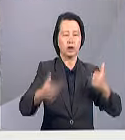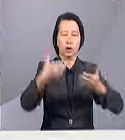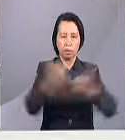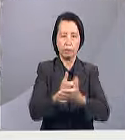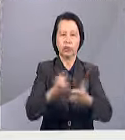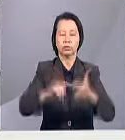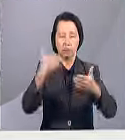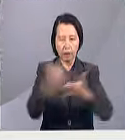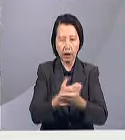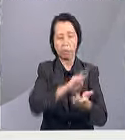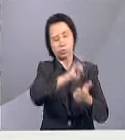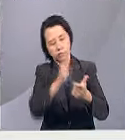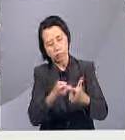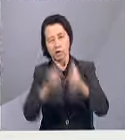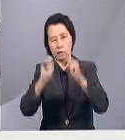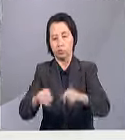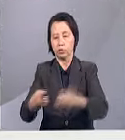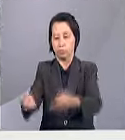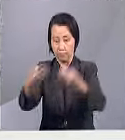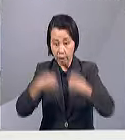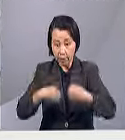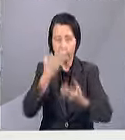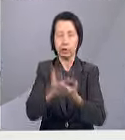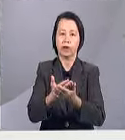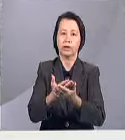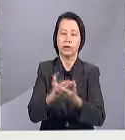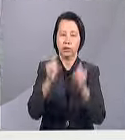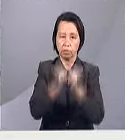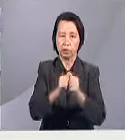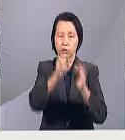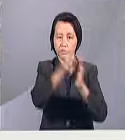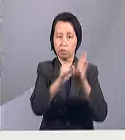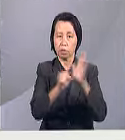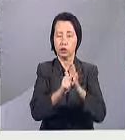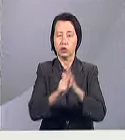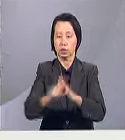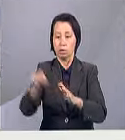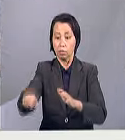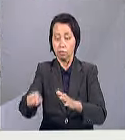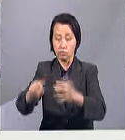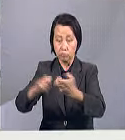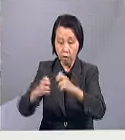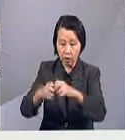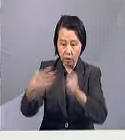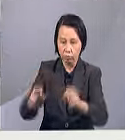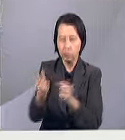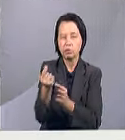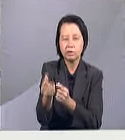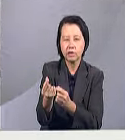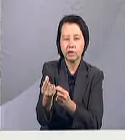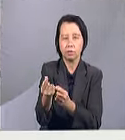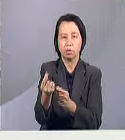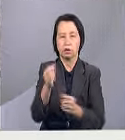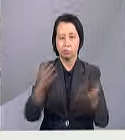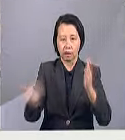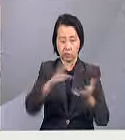barulah dilakukan perkara yang boleh mendatangkan kebaikan dengan syarak maslahah tersebut terlalu sedikit